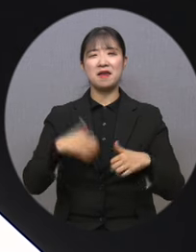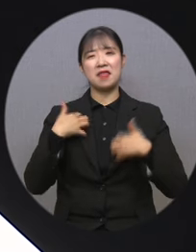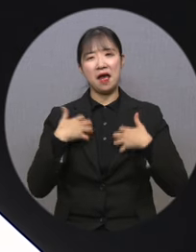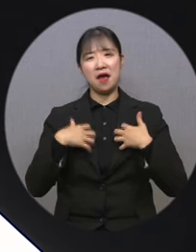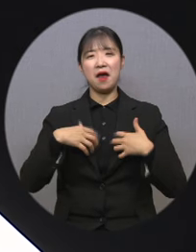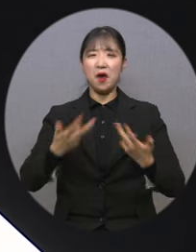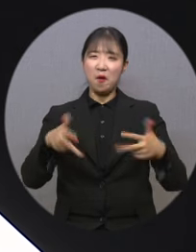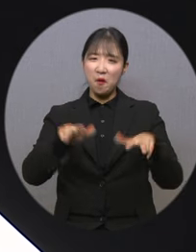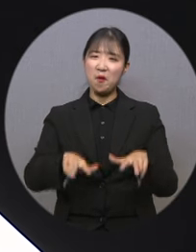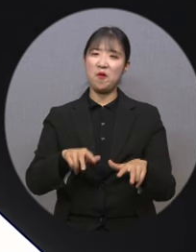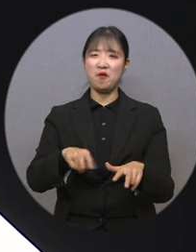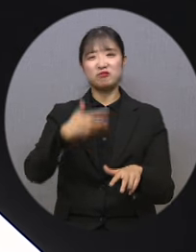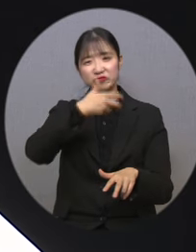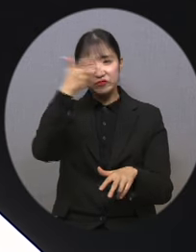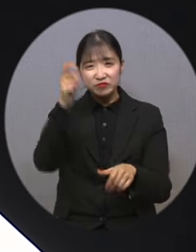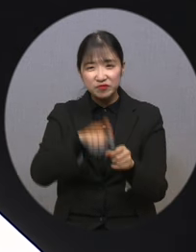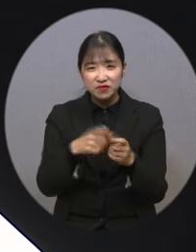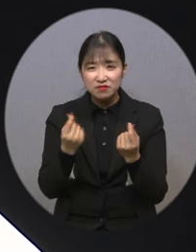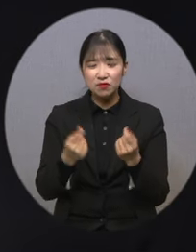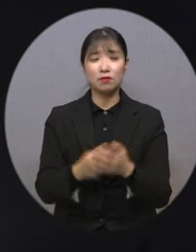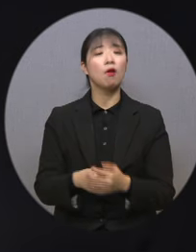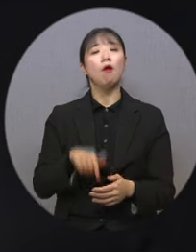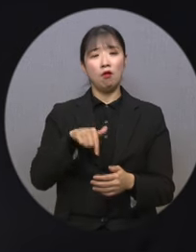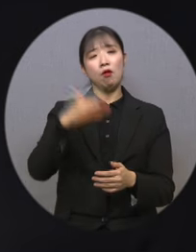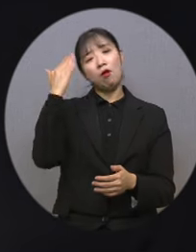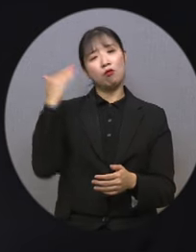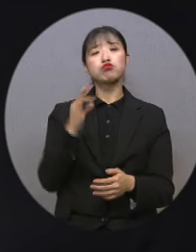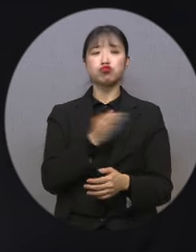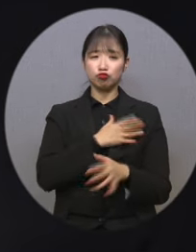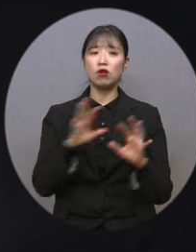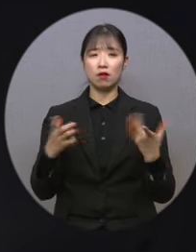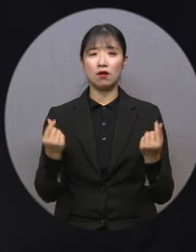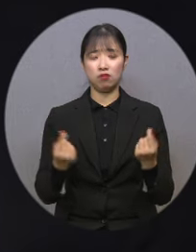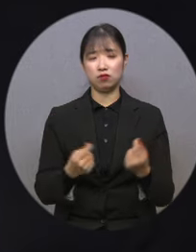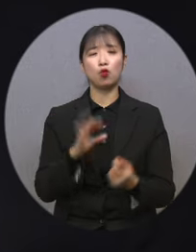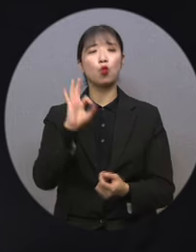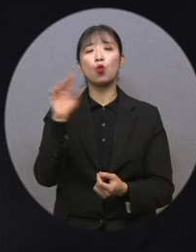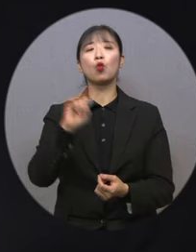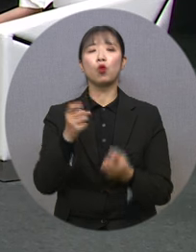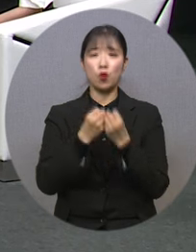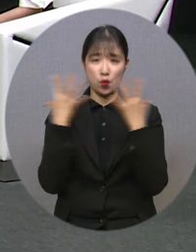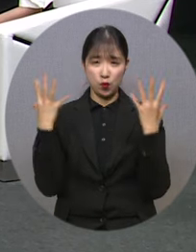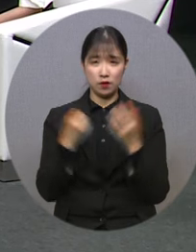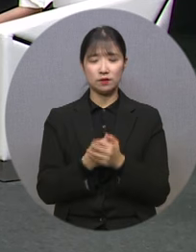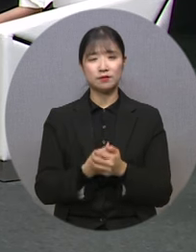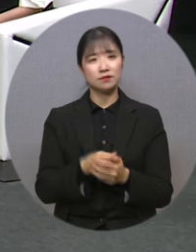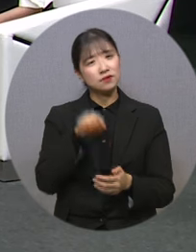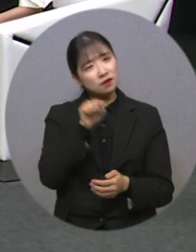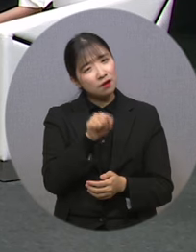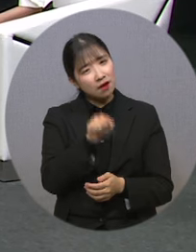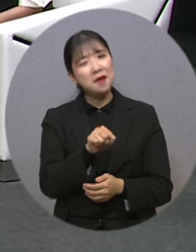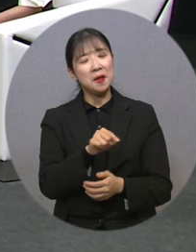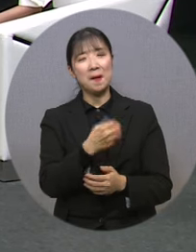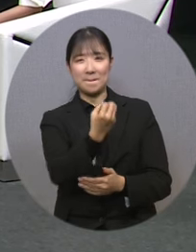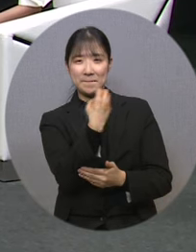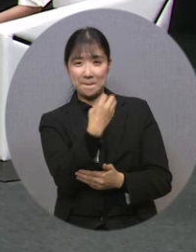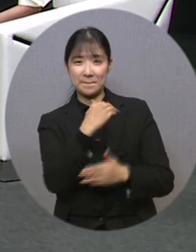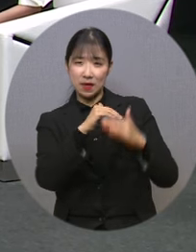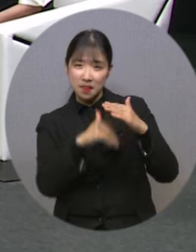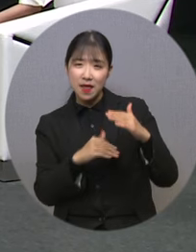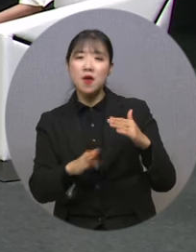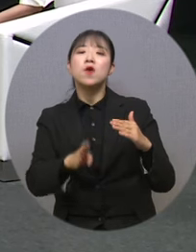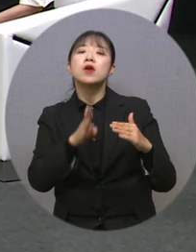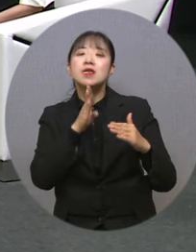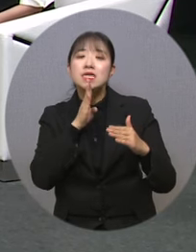정도 부자 나라입니다. 네, 그런 돈이 다 어디로 갔습니까? 이제 그런 것을 실현 가능성으로 옮길 수가